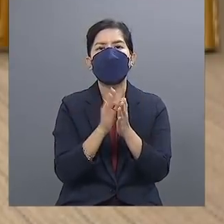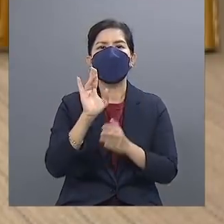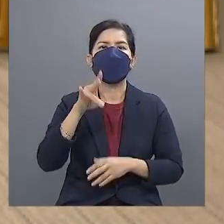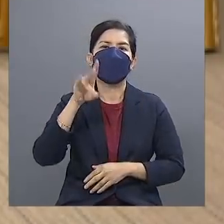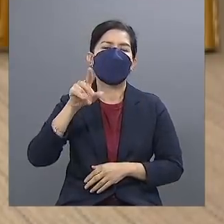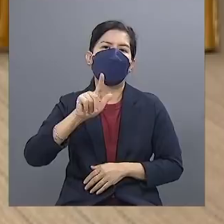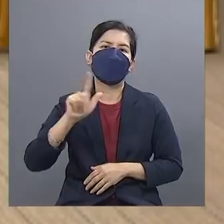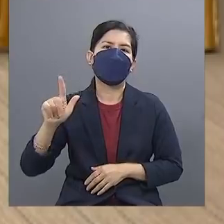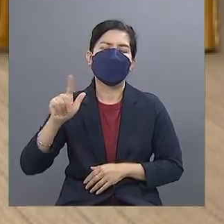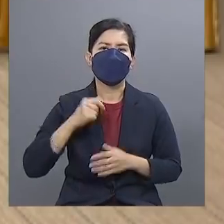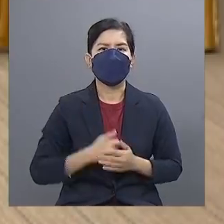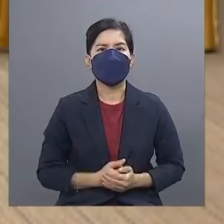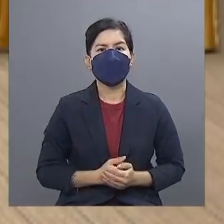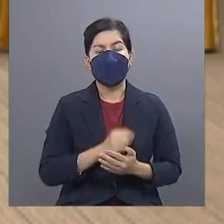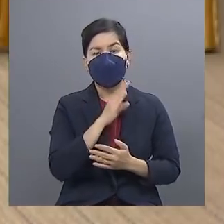ถ้าท่านจะลดจาก